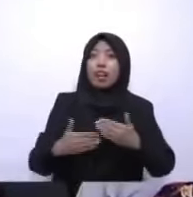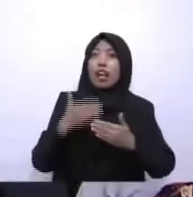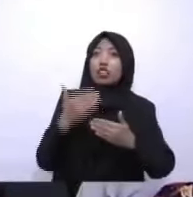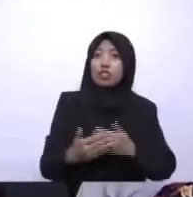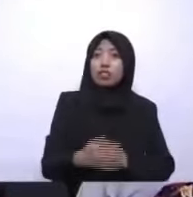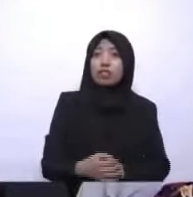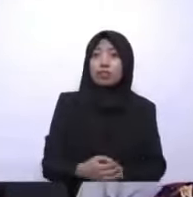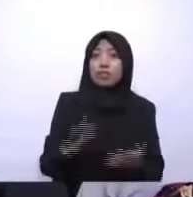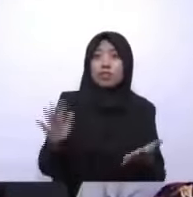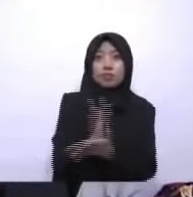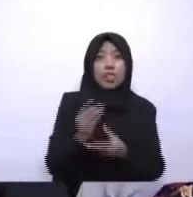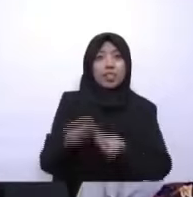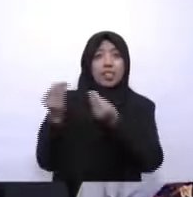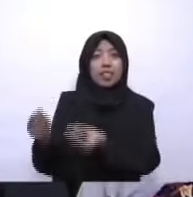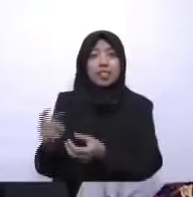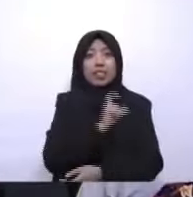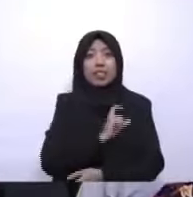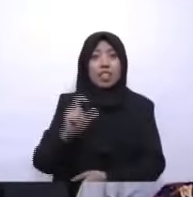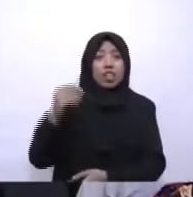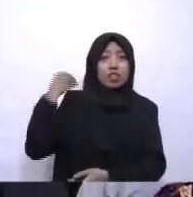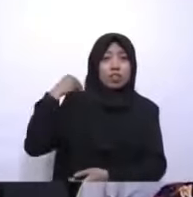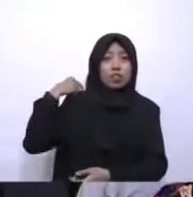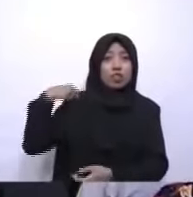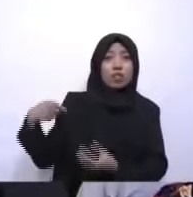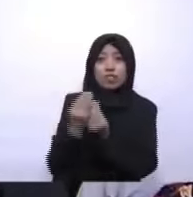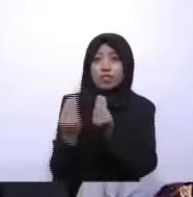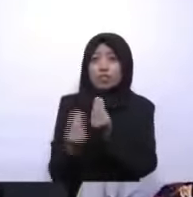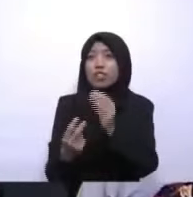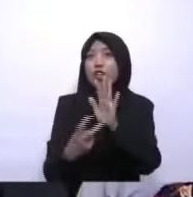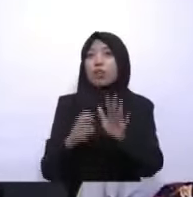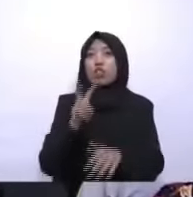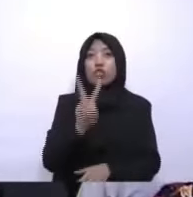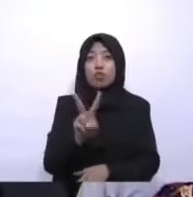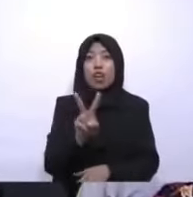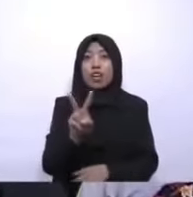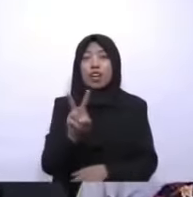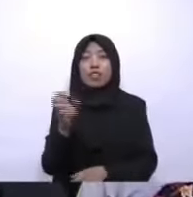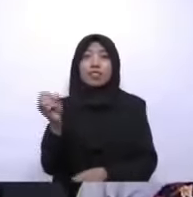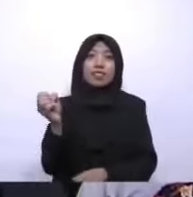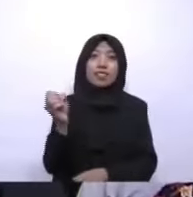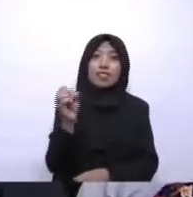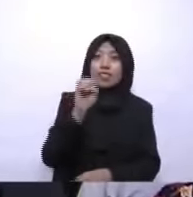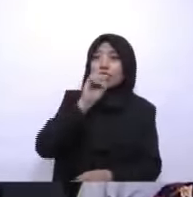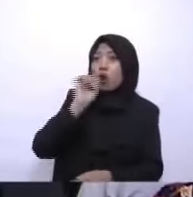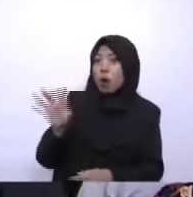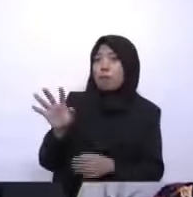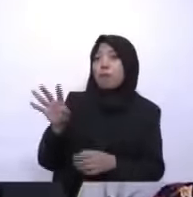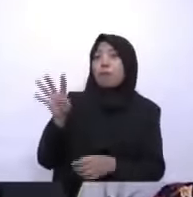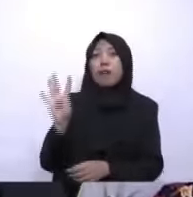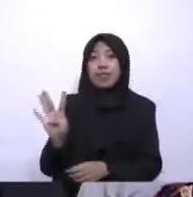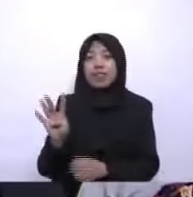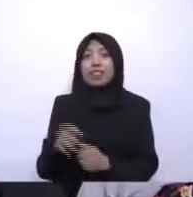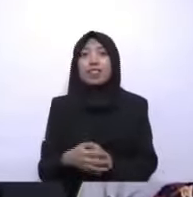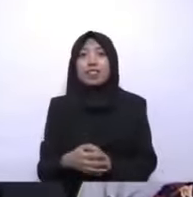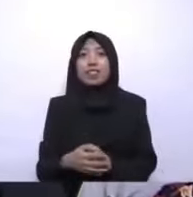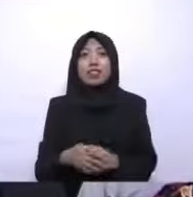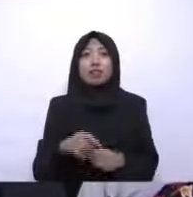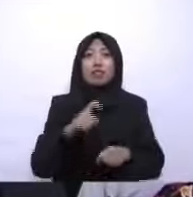Selanjutnya, saya beri kesempatan untuk Cawagub nomor urut 2 menanggapi jawaban Cawagub nomor urut 4. Durasi